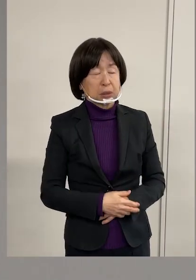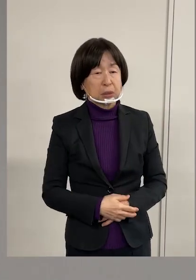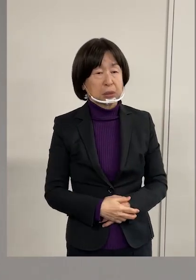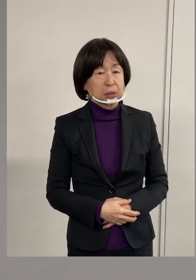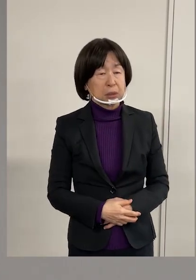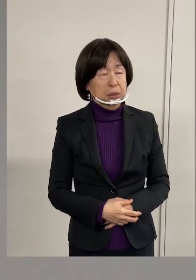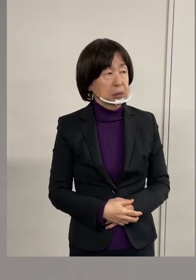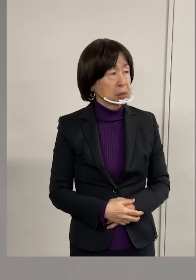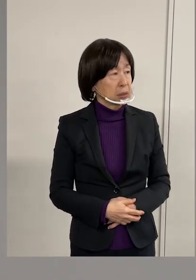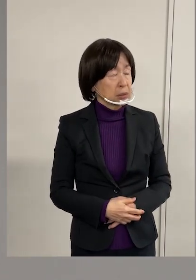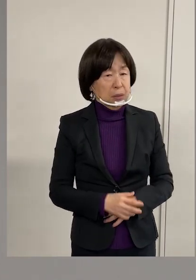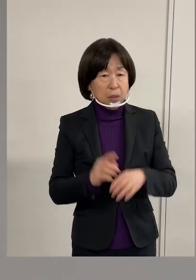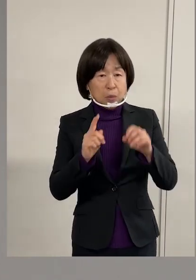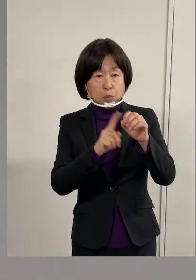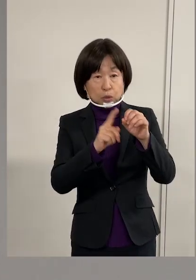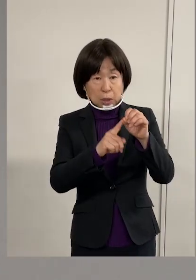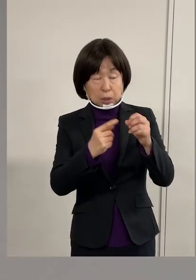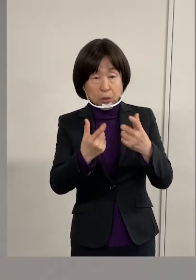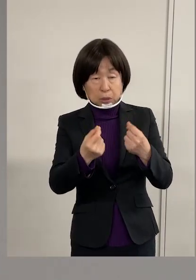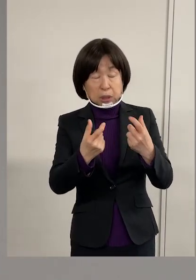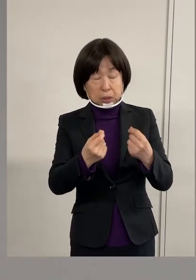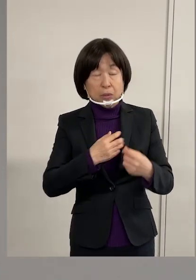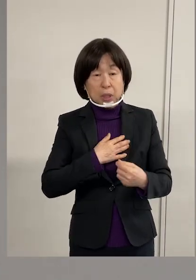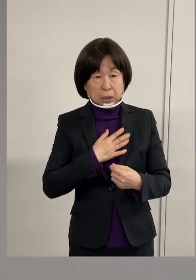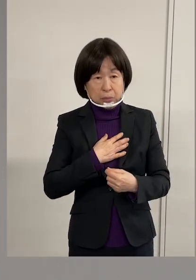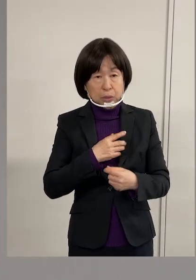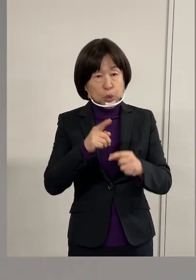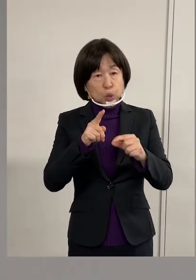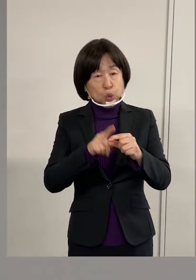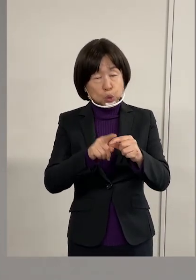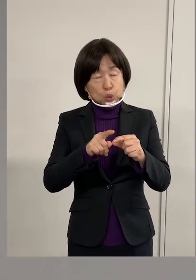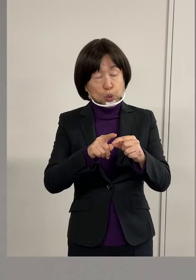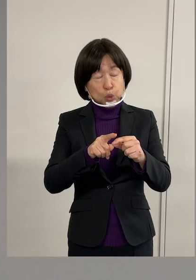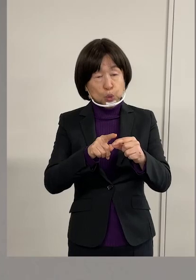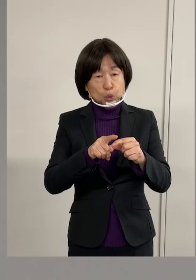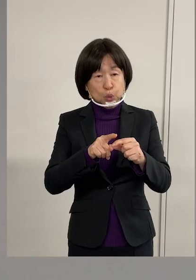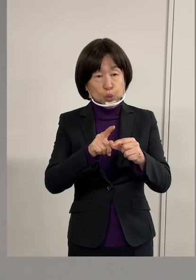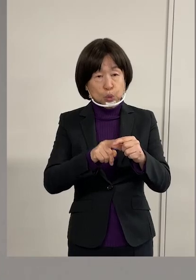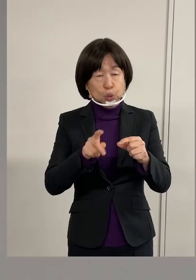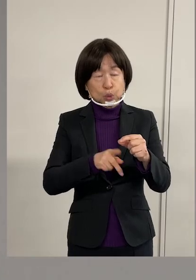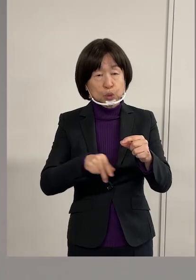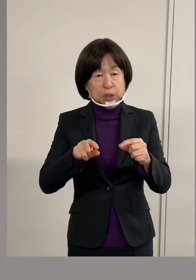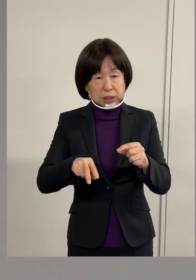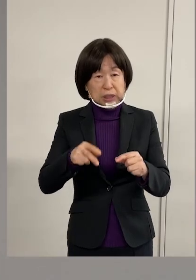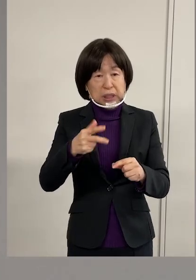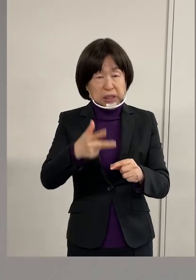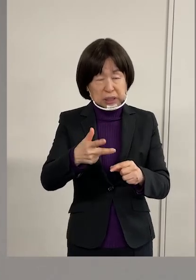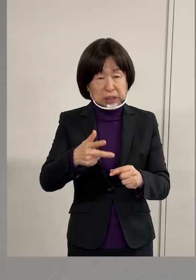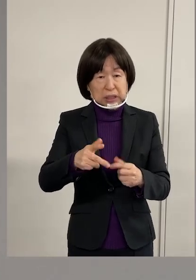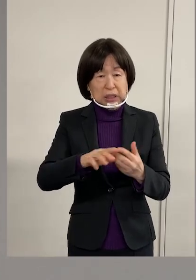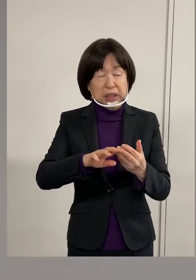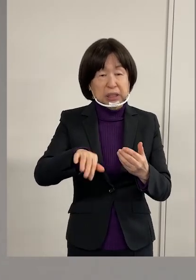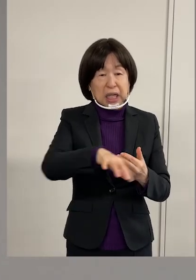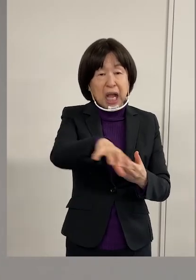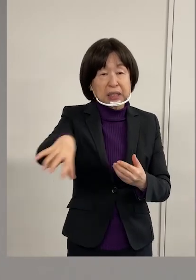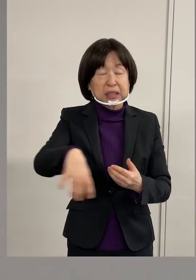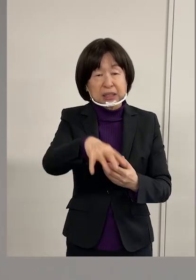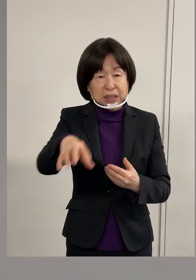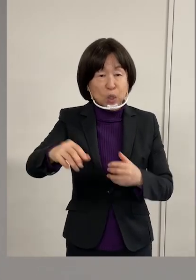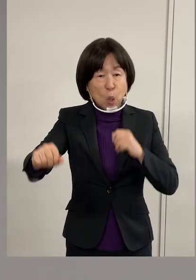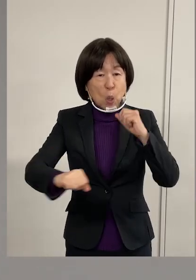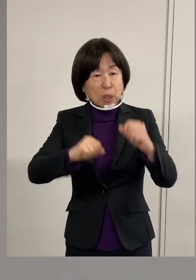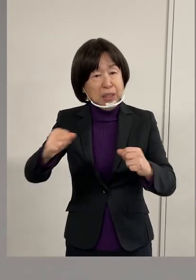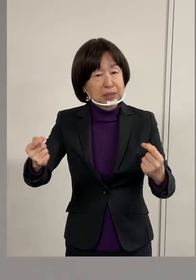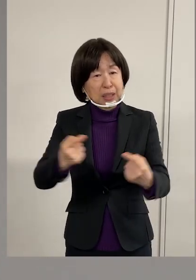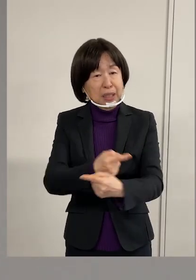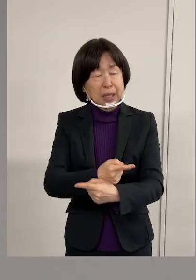的は変わらないという、それはそうだと思うんですけど、なんかその中心市街地の活性化といっても、広義というか広いと思うんですけど、今のお話